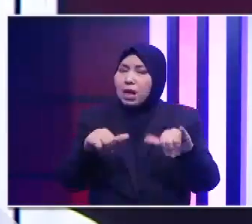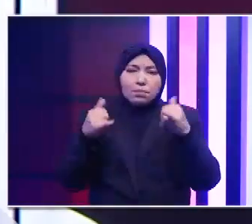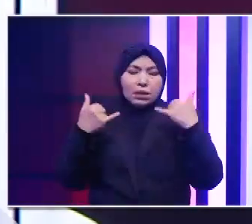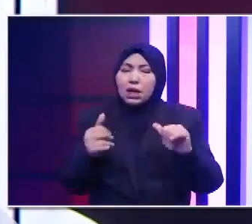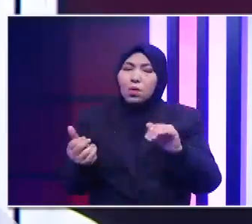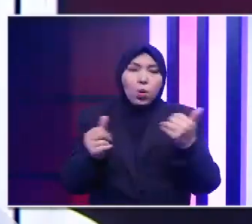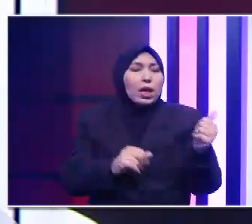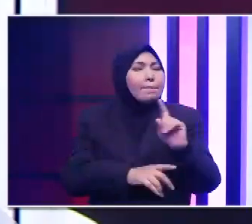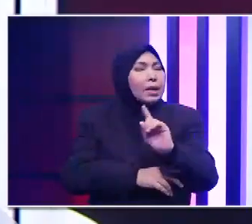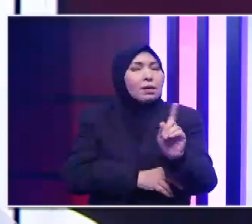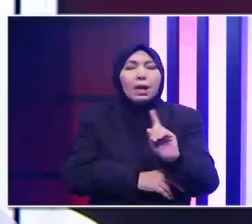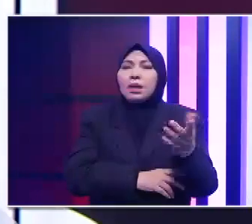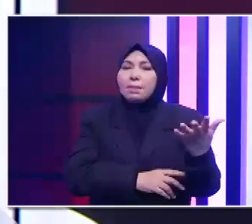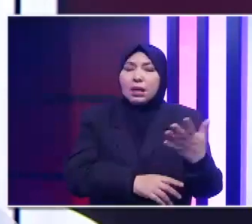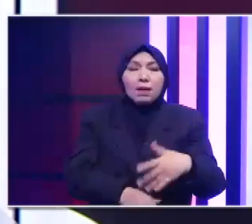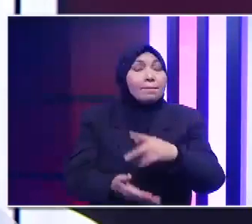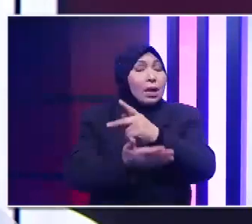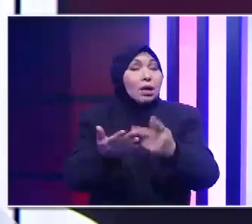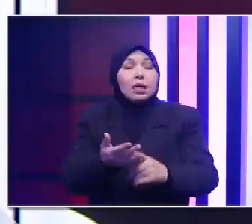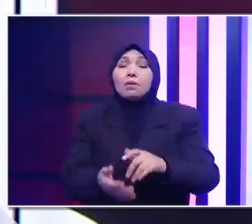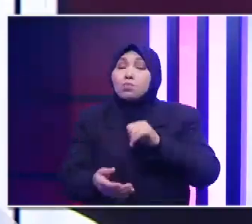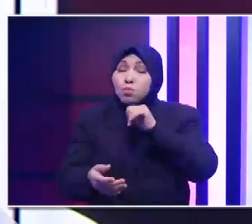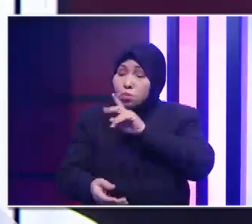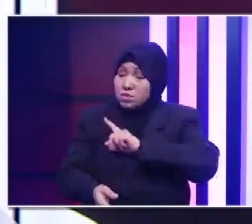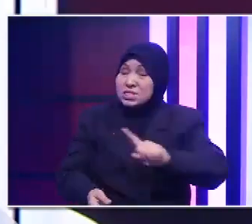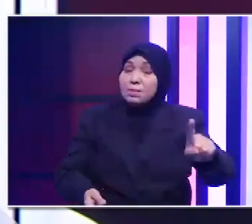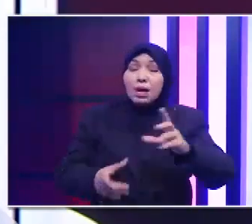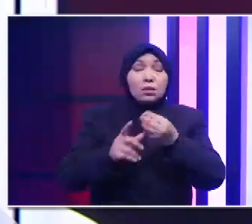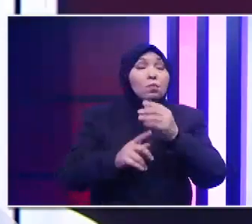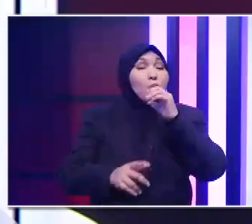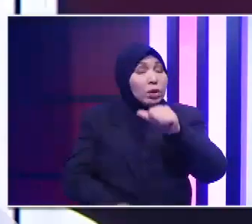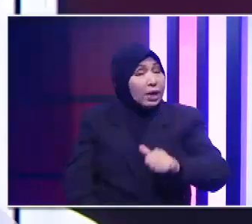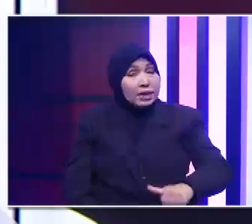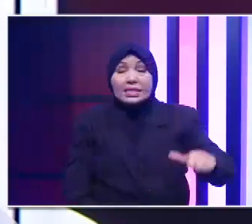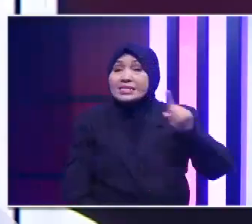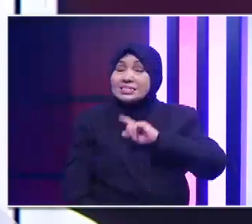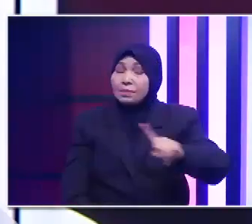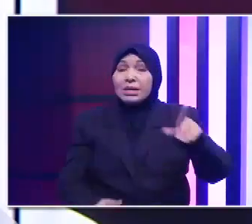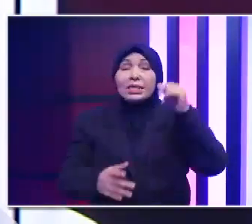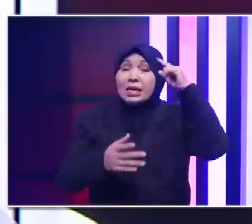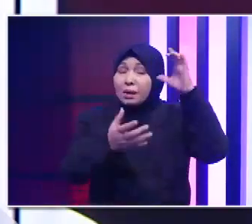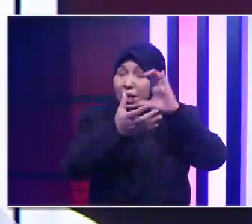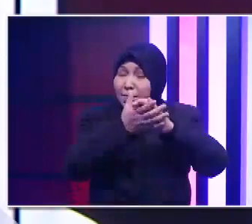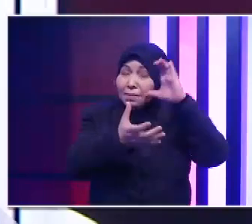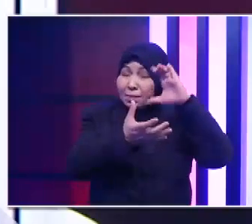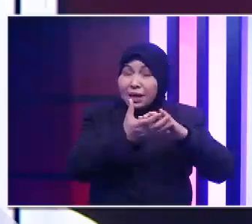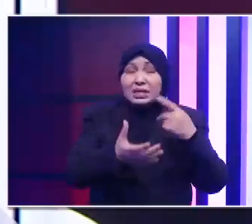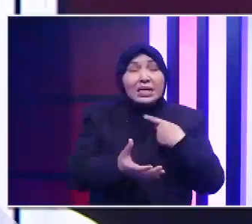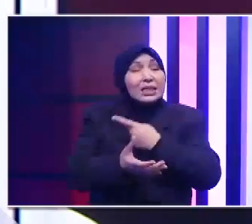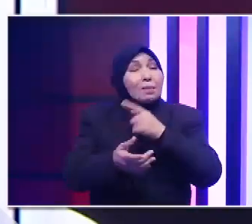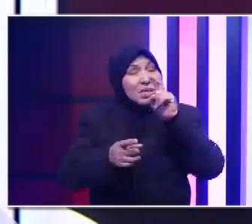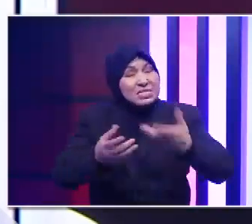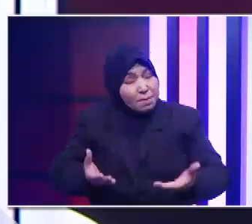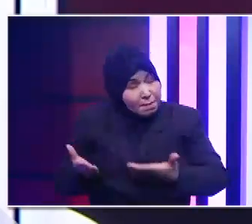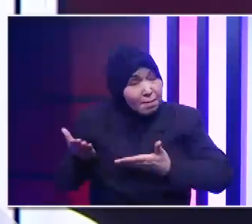tidak kesal daya muslim ataupun yang bukan yang bukan muslim ini pekerja ini ada aqidah kita yang penuh kita junjung sampai